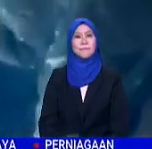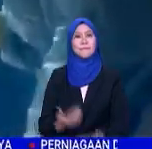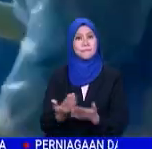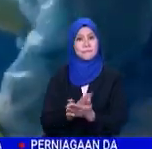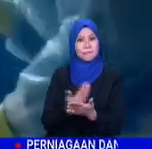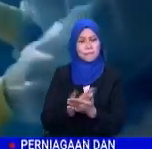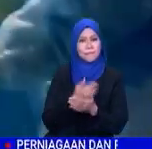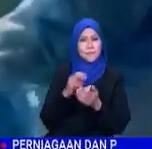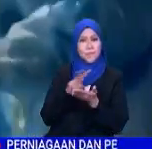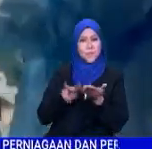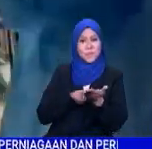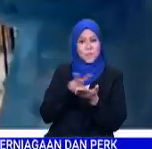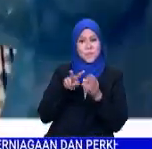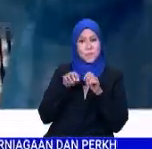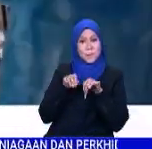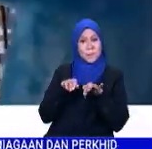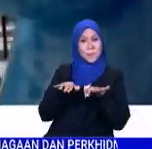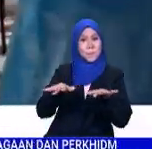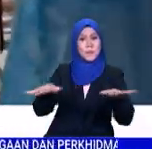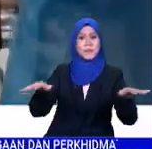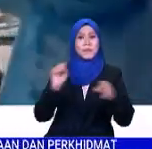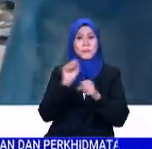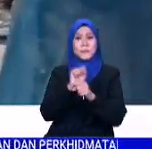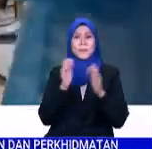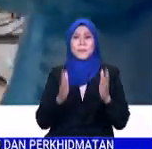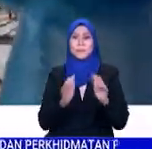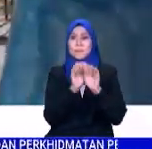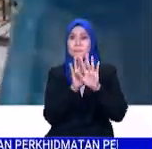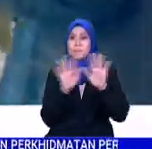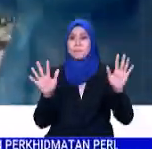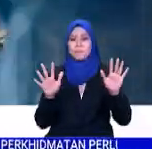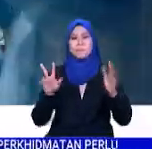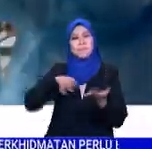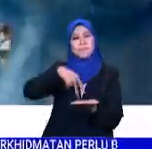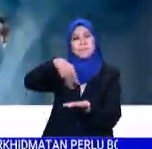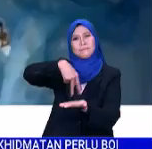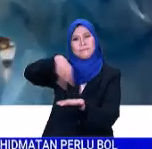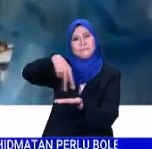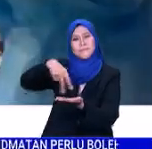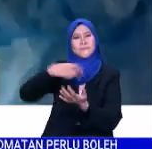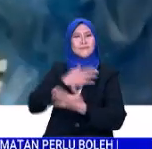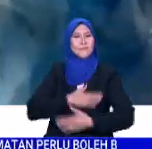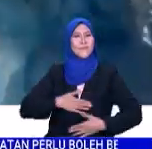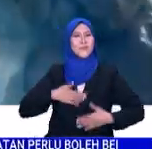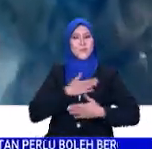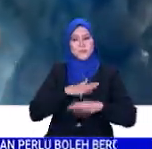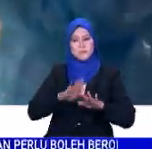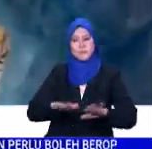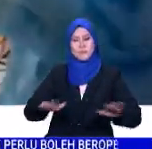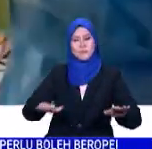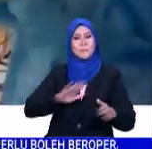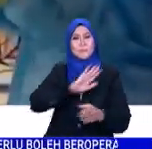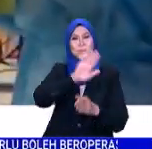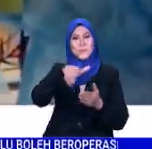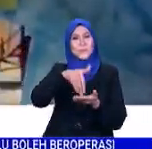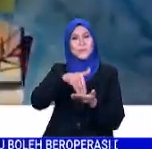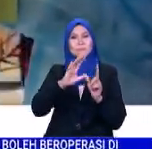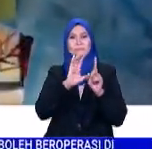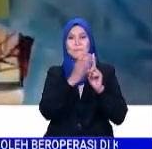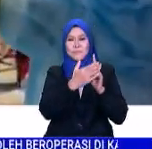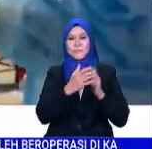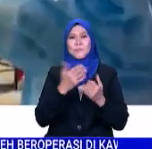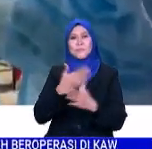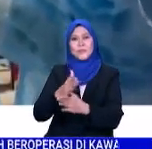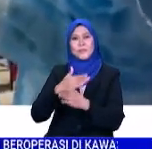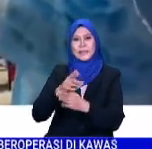baru-baru ini itulah video memaparkan petugas barisan hadapan menari untuk menghiburkan kanak-kanak di pusat kuarantin. Video dikongsi